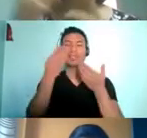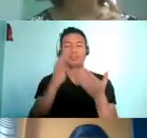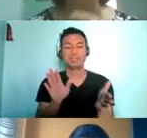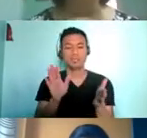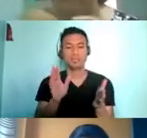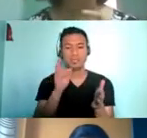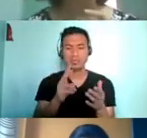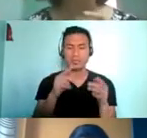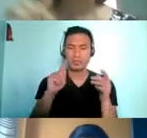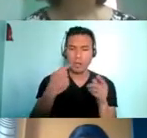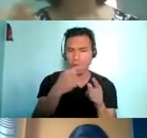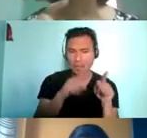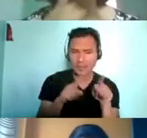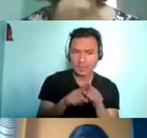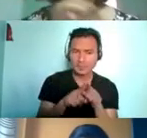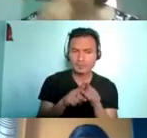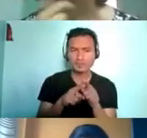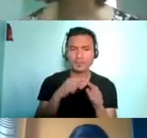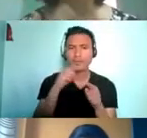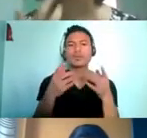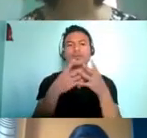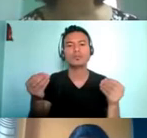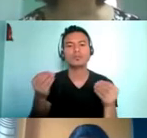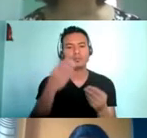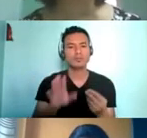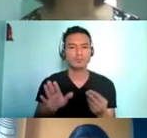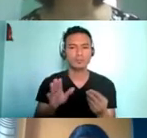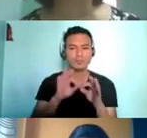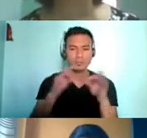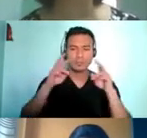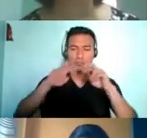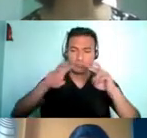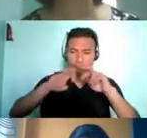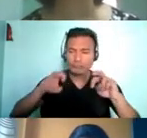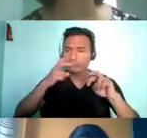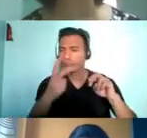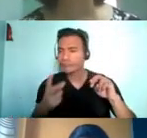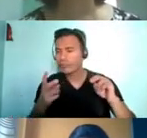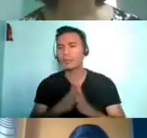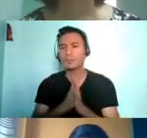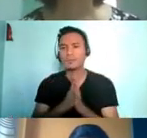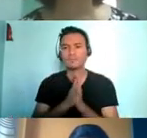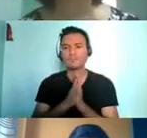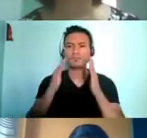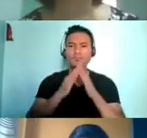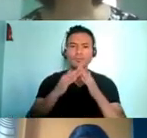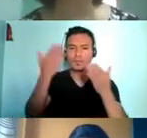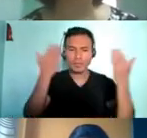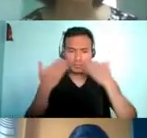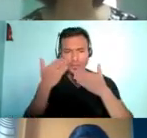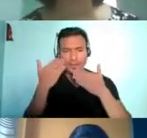त्यो चक्र कहिले पनि नटुङ्गिने हुनाले विभिन्न रिसर्चहरूले पनि के देखाएको छ भन्दाखेरि घरेलु हिंसामा